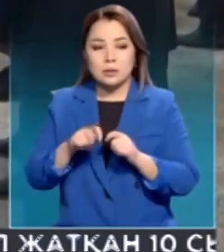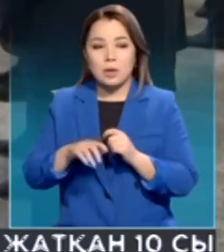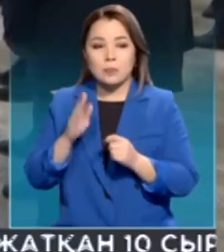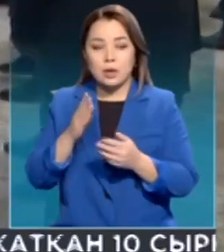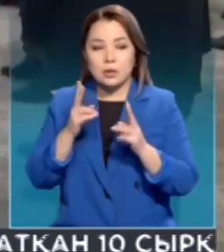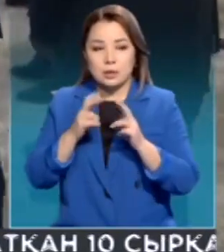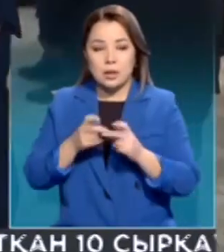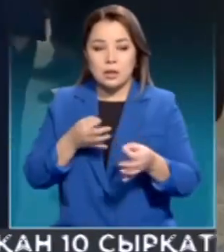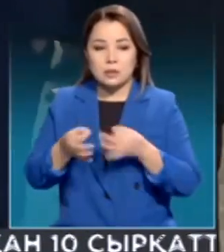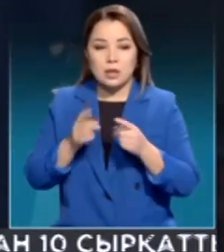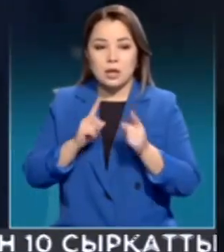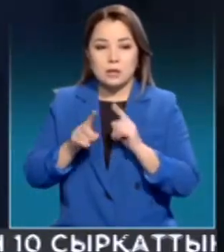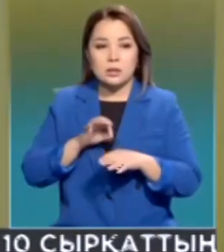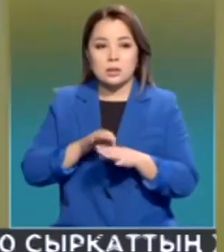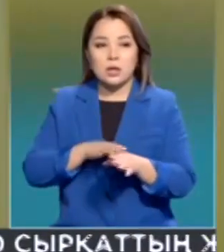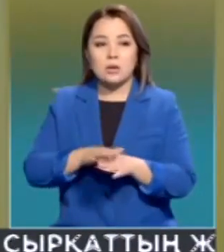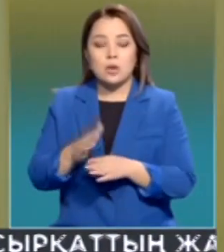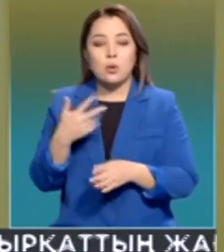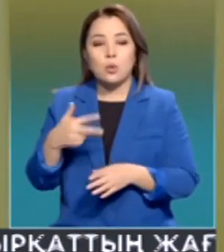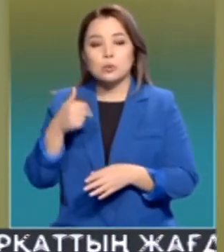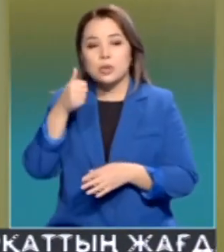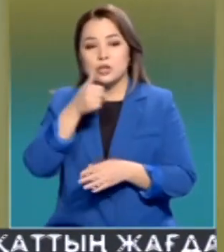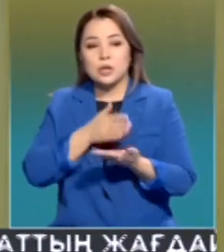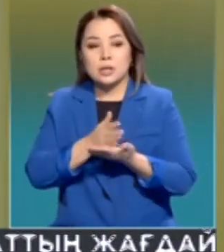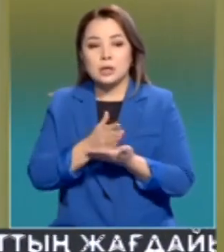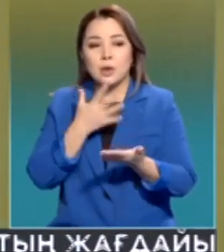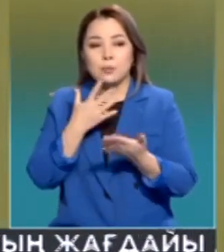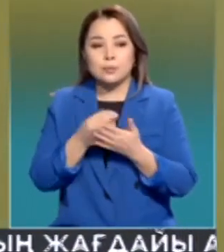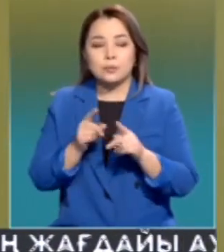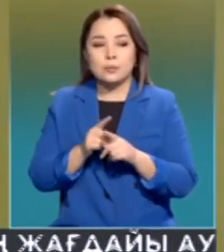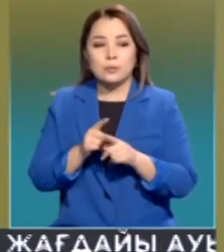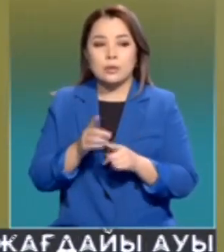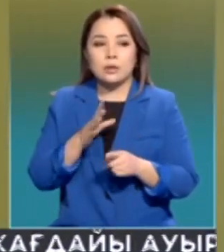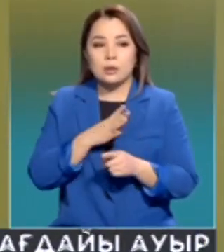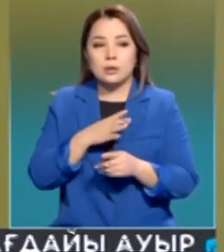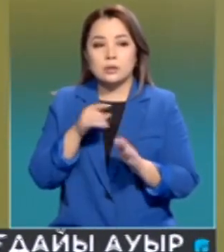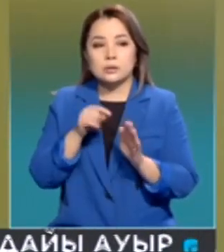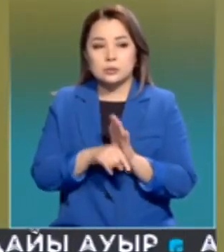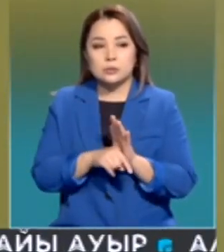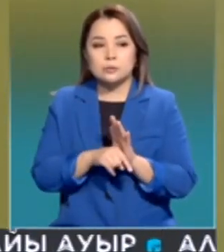өзіміздің осы жылды алатын болатын болса, жаңа осы жылда келген төлдің бір